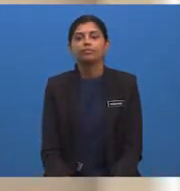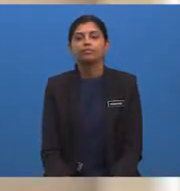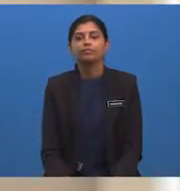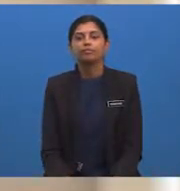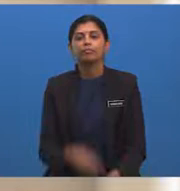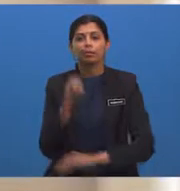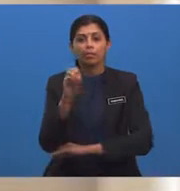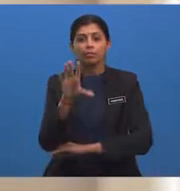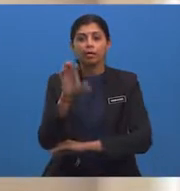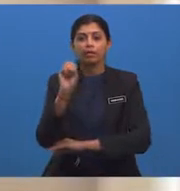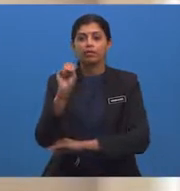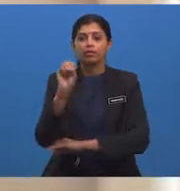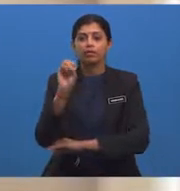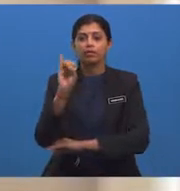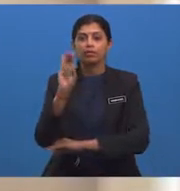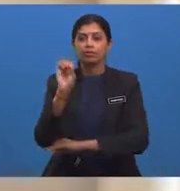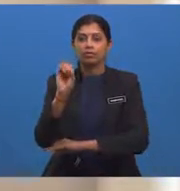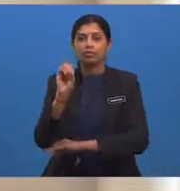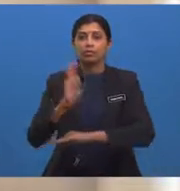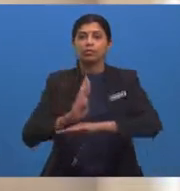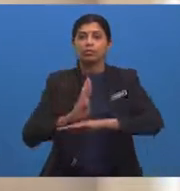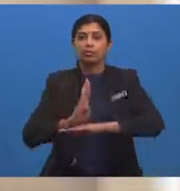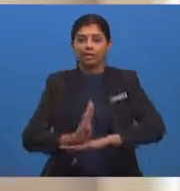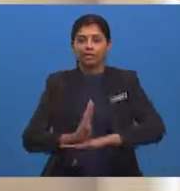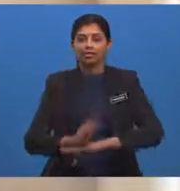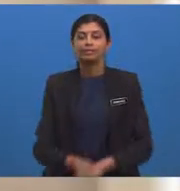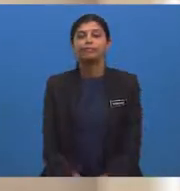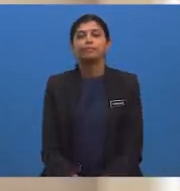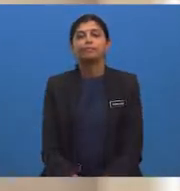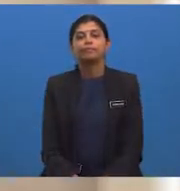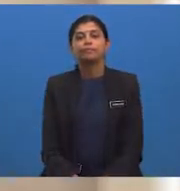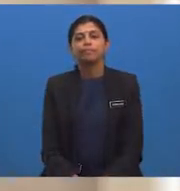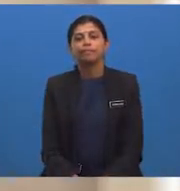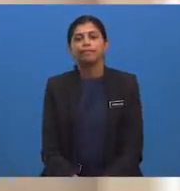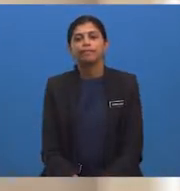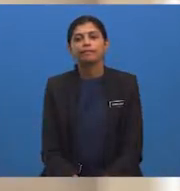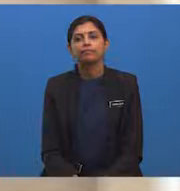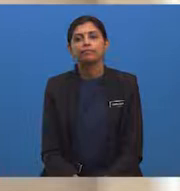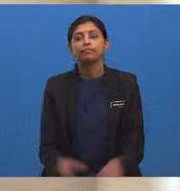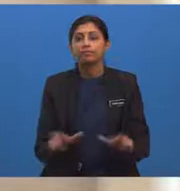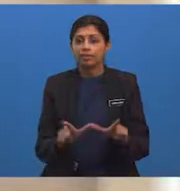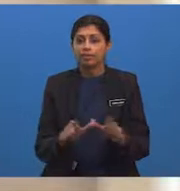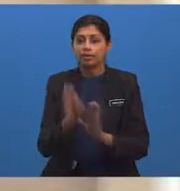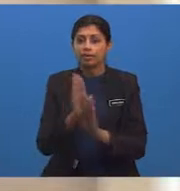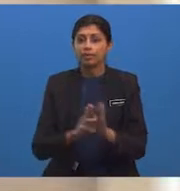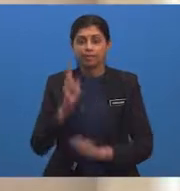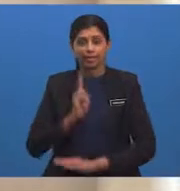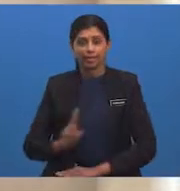perkembangan sosiobudaya. Dan faktor terakhir sekali adalah amalan